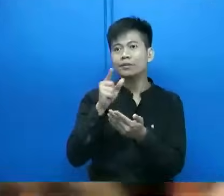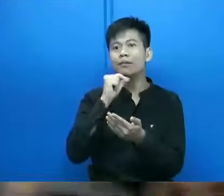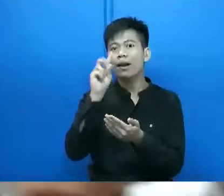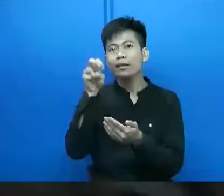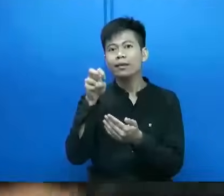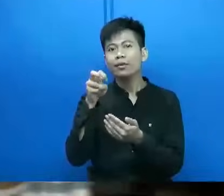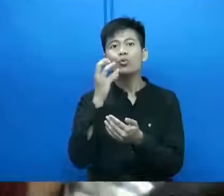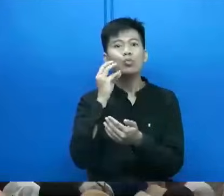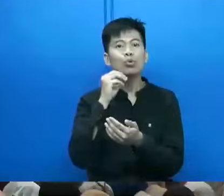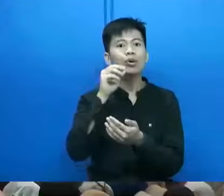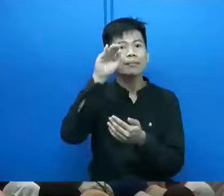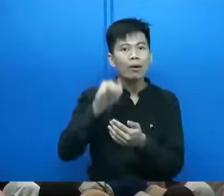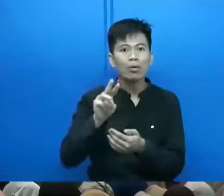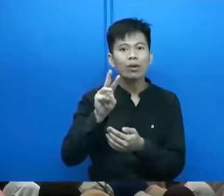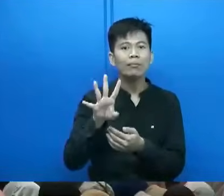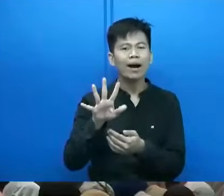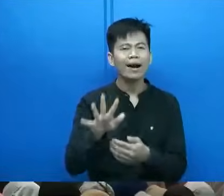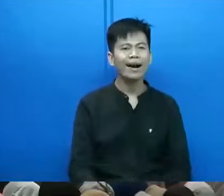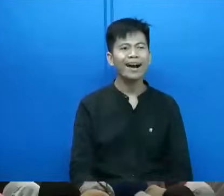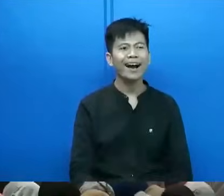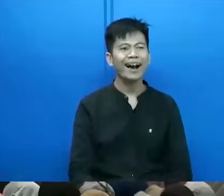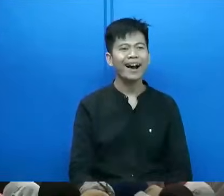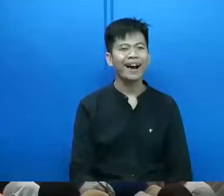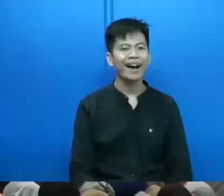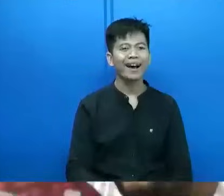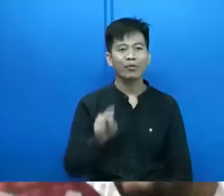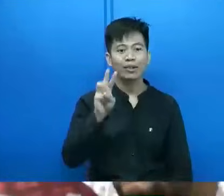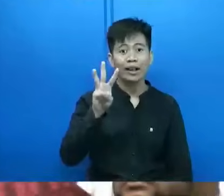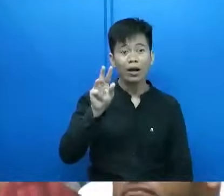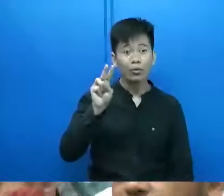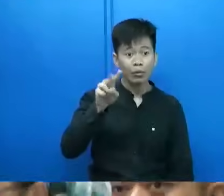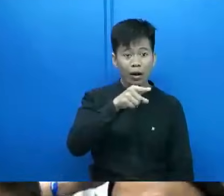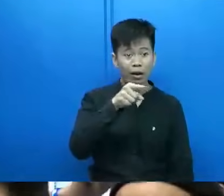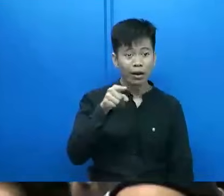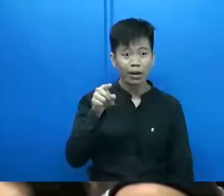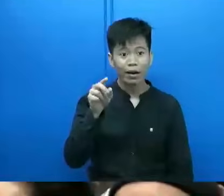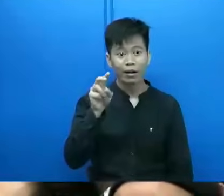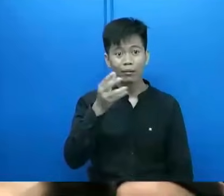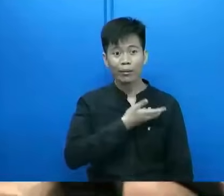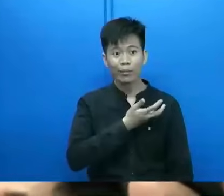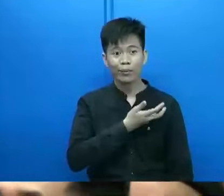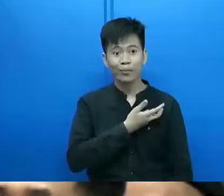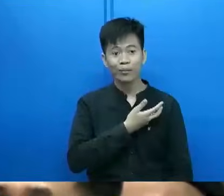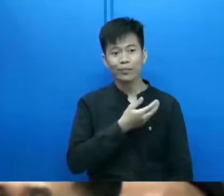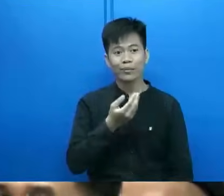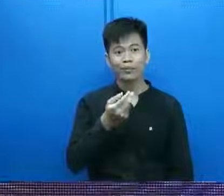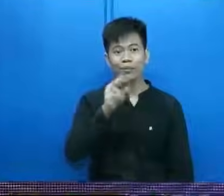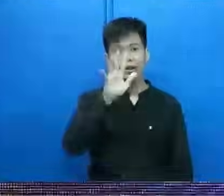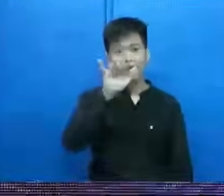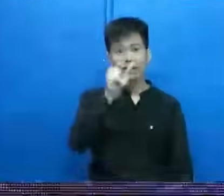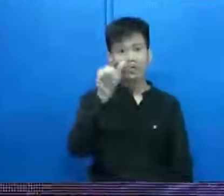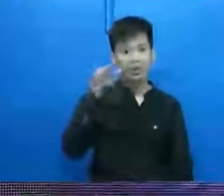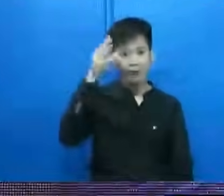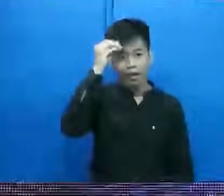Usianya di bawah 25. 23, 22. Baik, mau. Yang mau berdiri, berdiri,